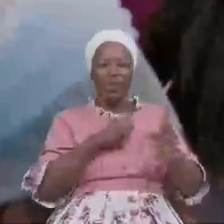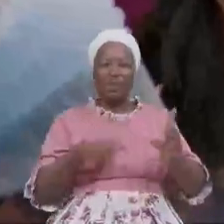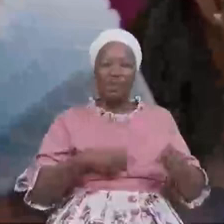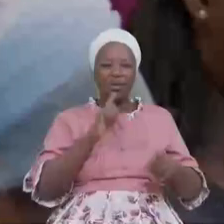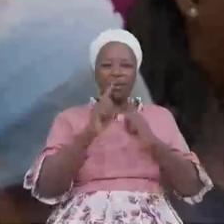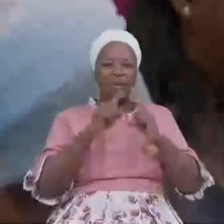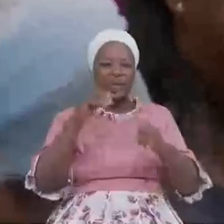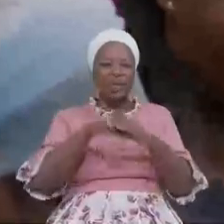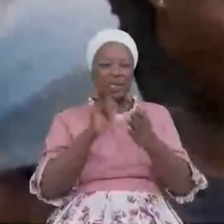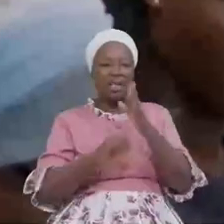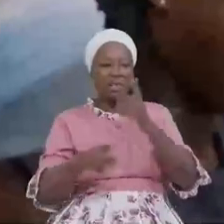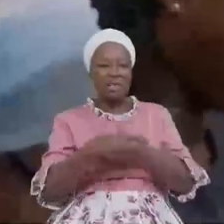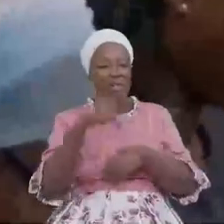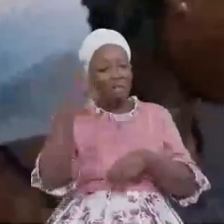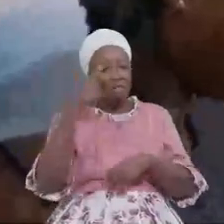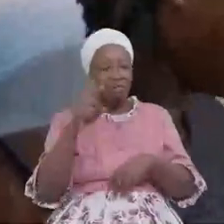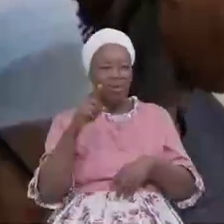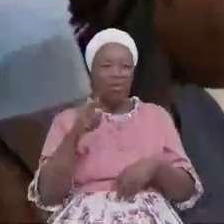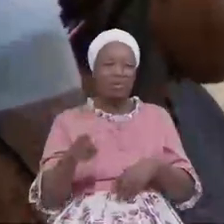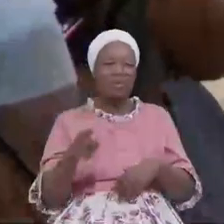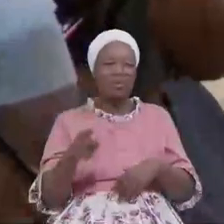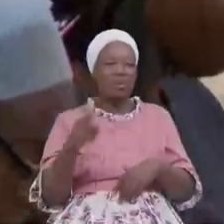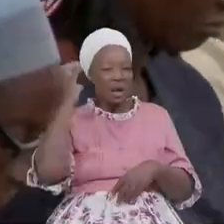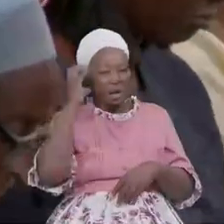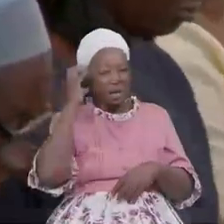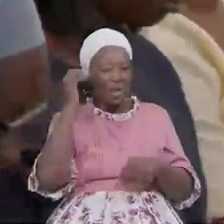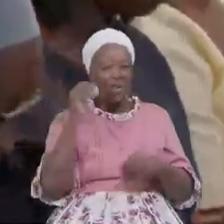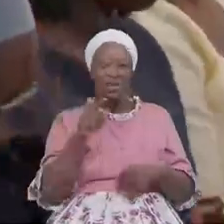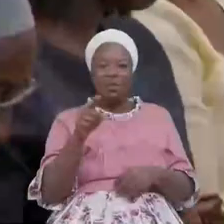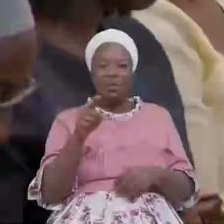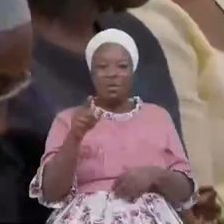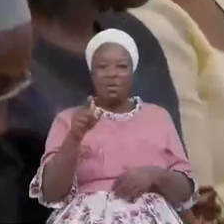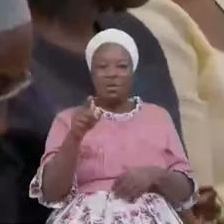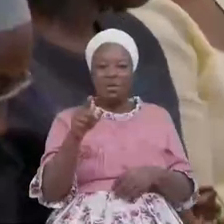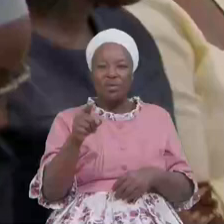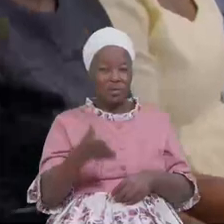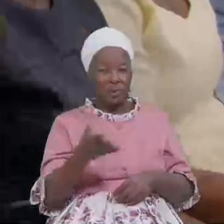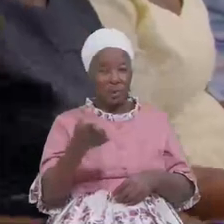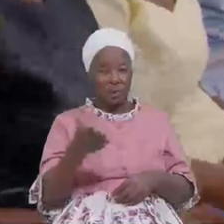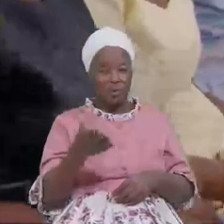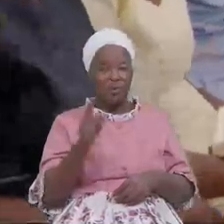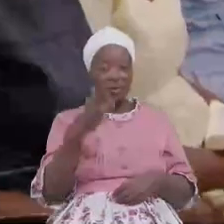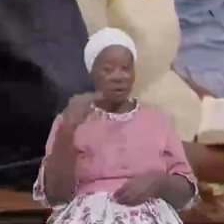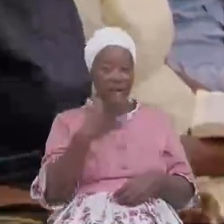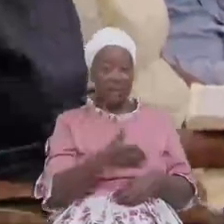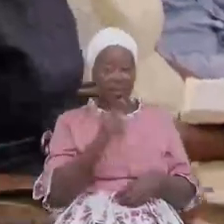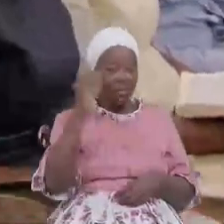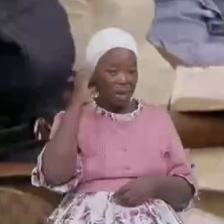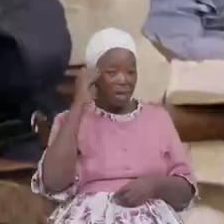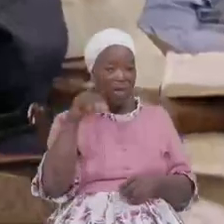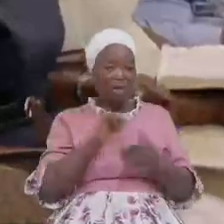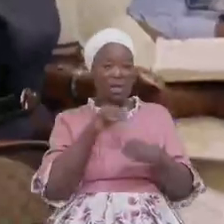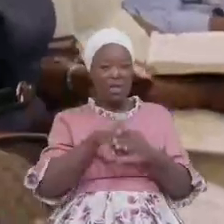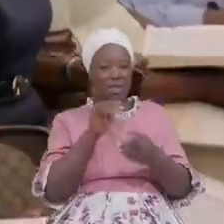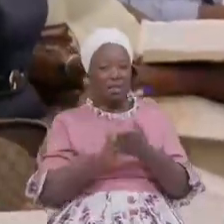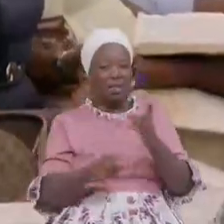temps-là, car tu as appris alors qu'il s'y trouve des Anakim et qu'il